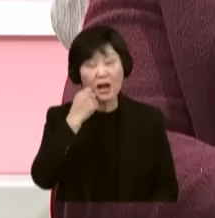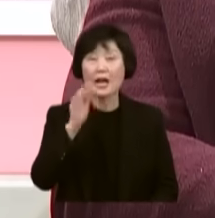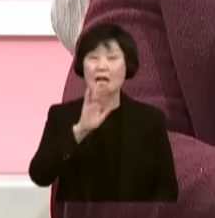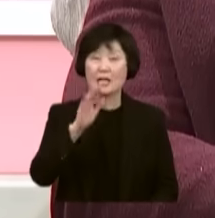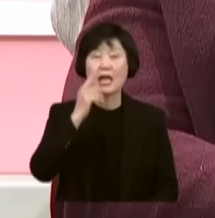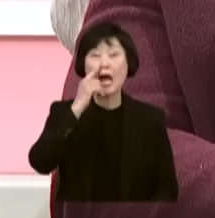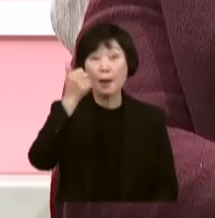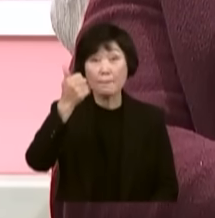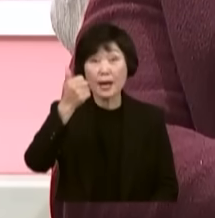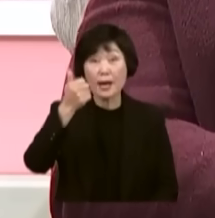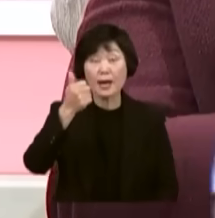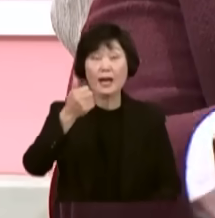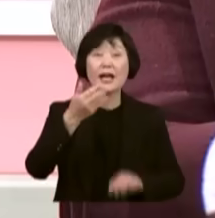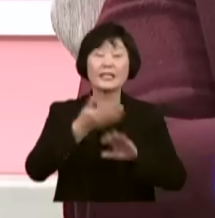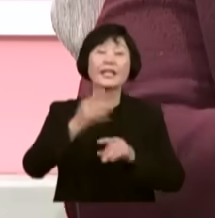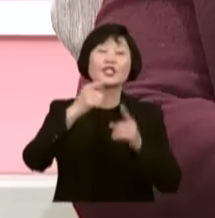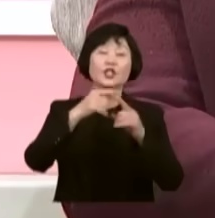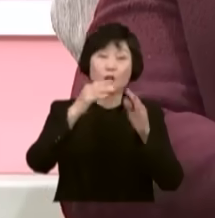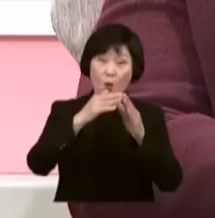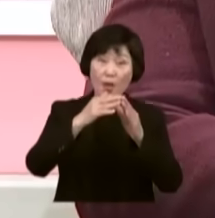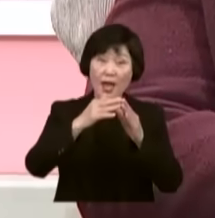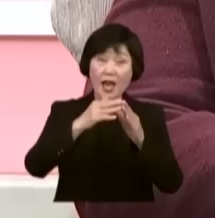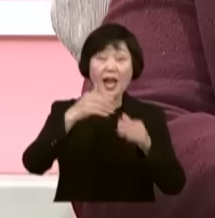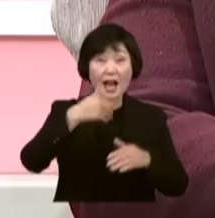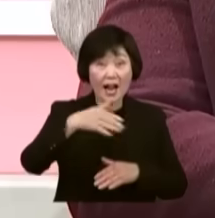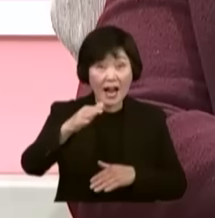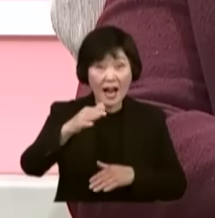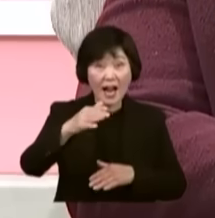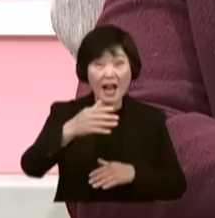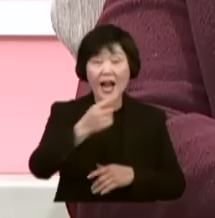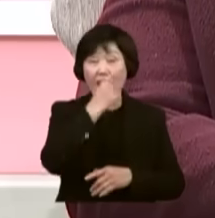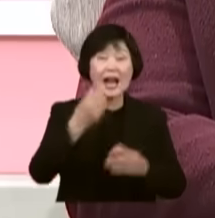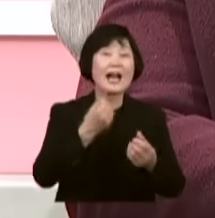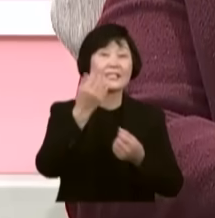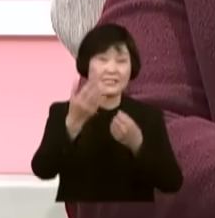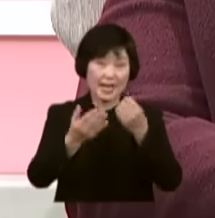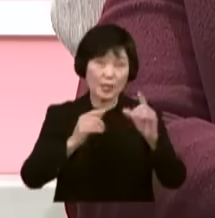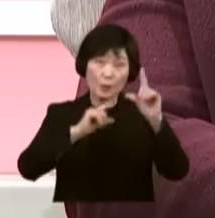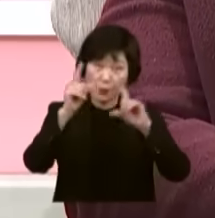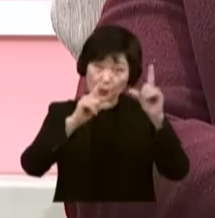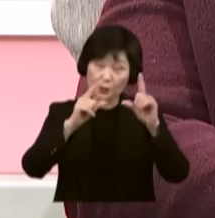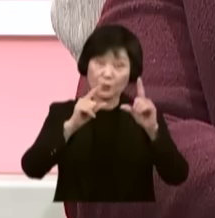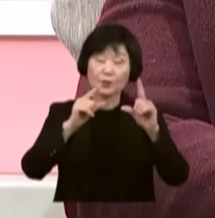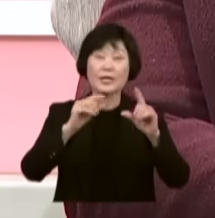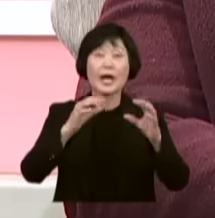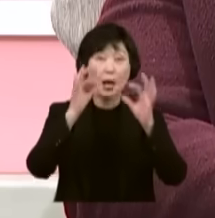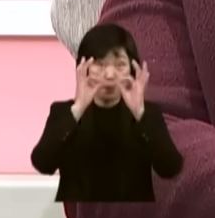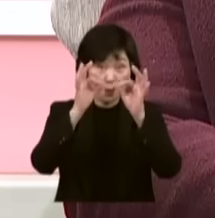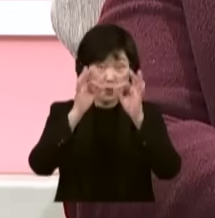하시는 모습이 네. 제가 어렸을 때부터 어렸을 때부터 그 모습을 보면서 자랐잖아요. 예. 그게